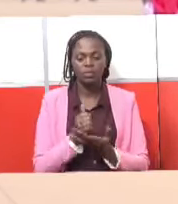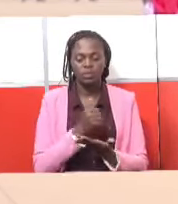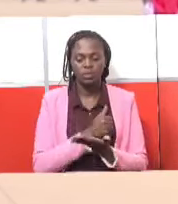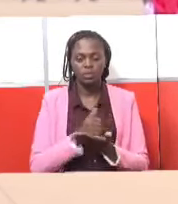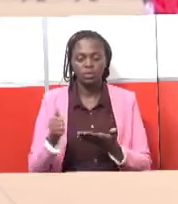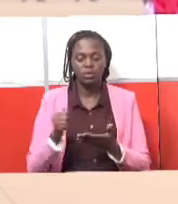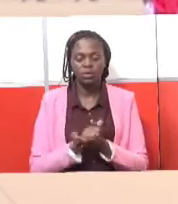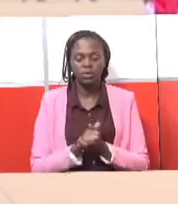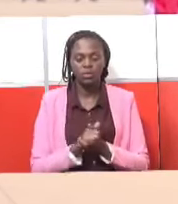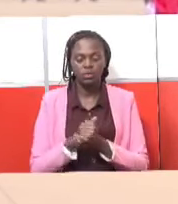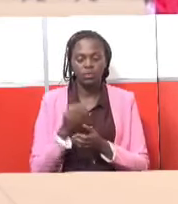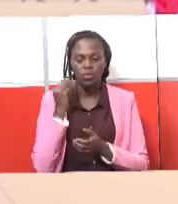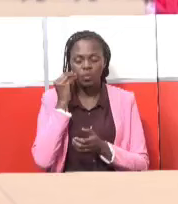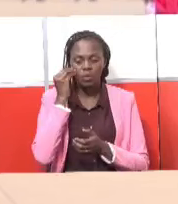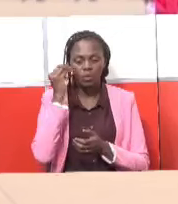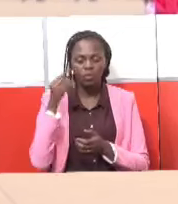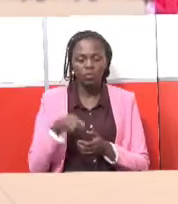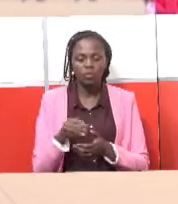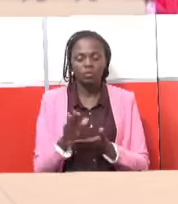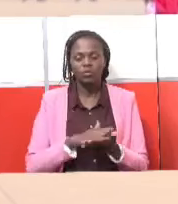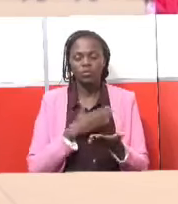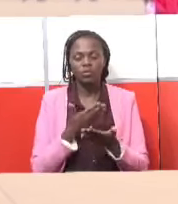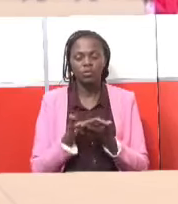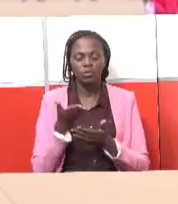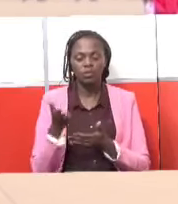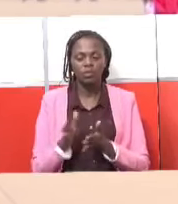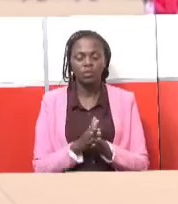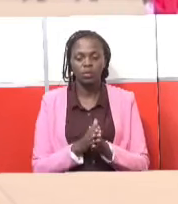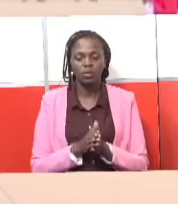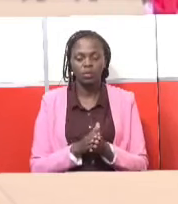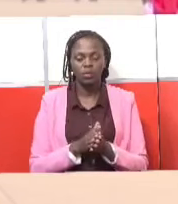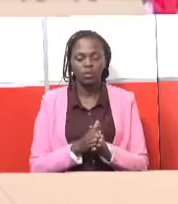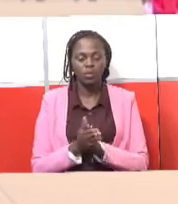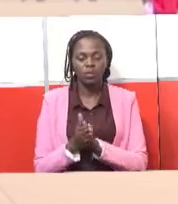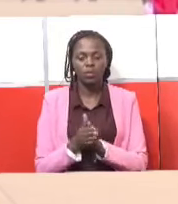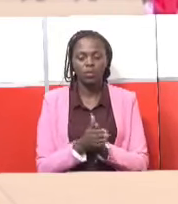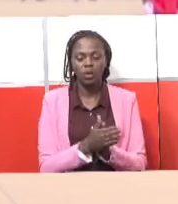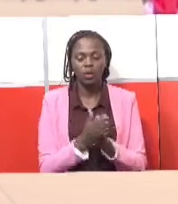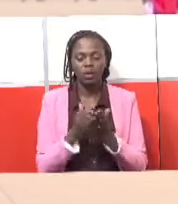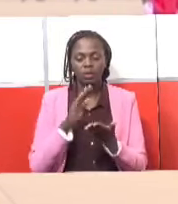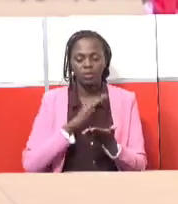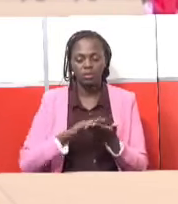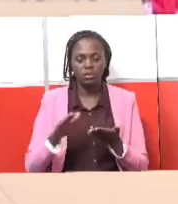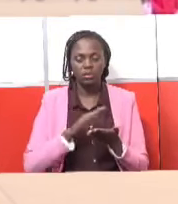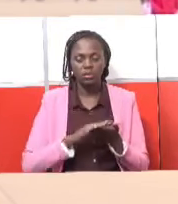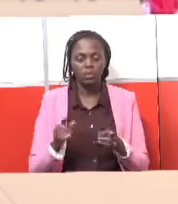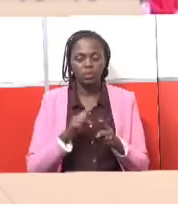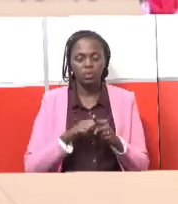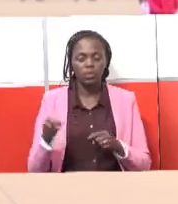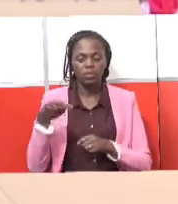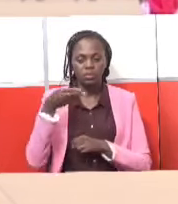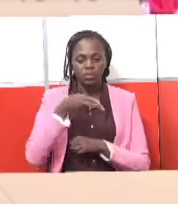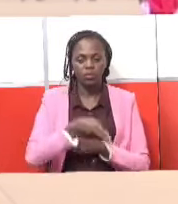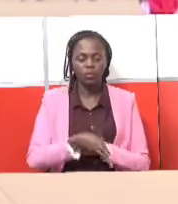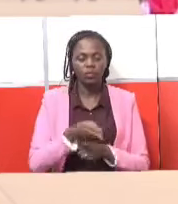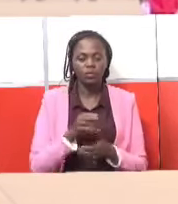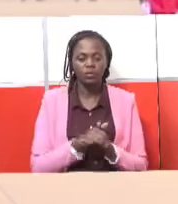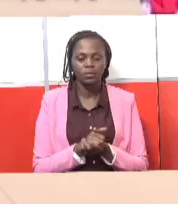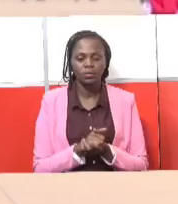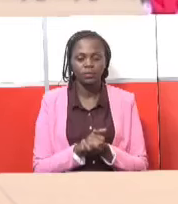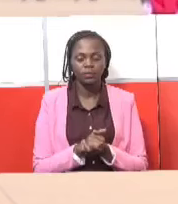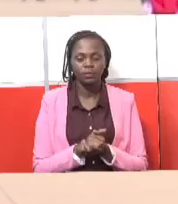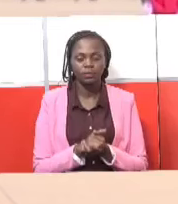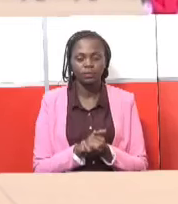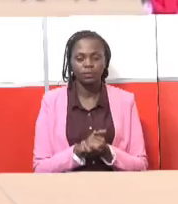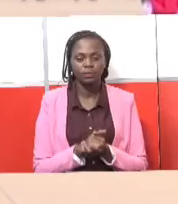kuno kwathu. Cholinga chakuti nkhani ya zachuma ndi nkhani ya zamafutazi zikhale